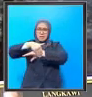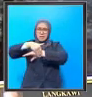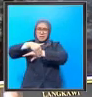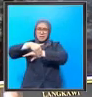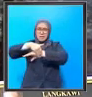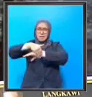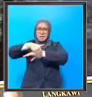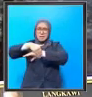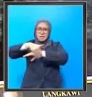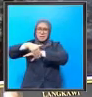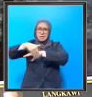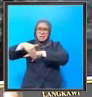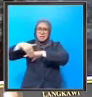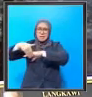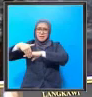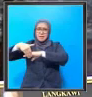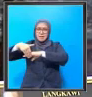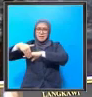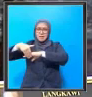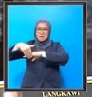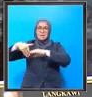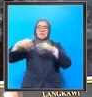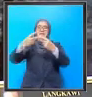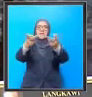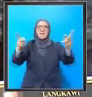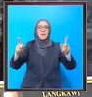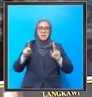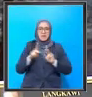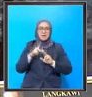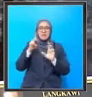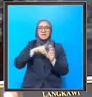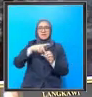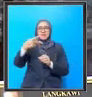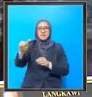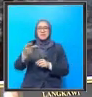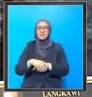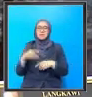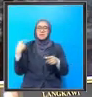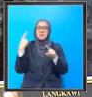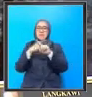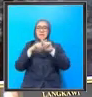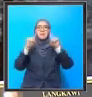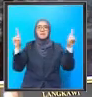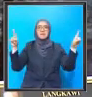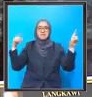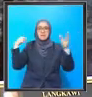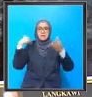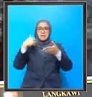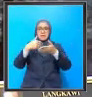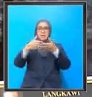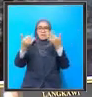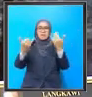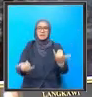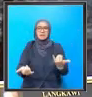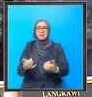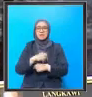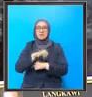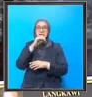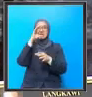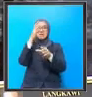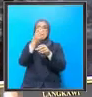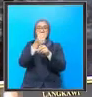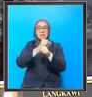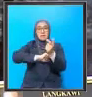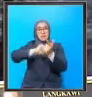dengan RAM Apa nama kau sampai di tetapi sayangnya sekarang tak dapat Nah